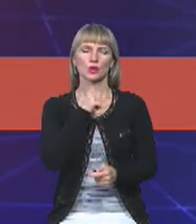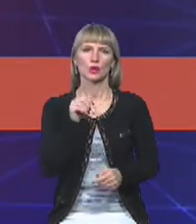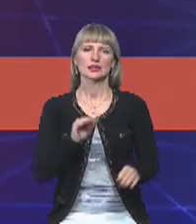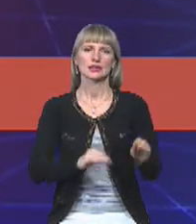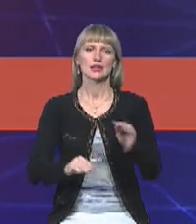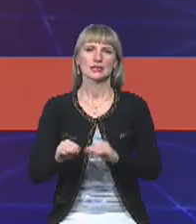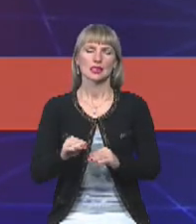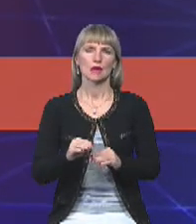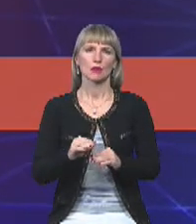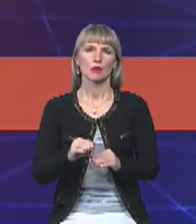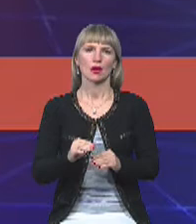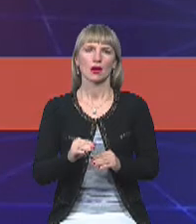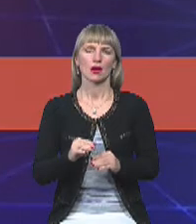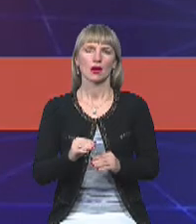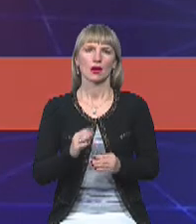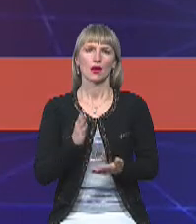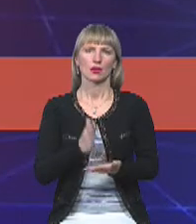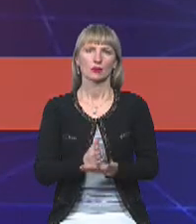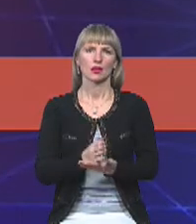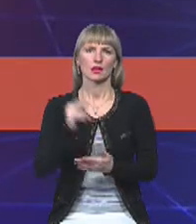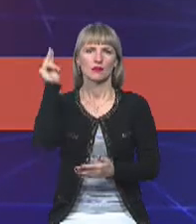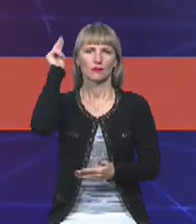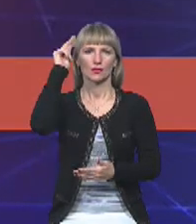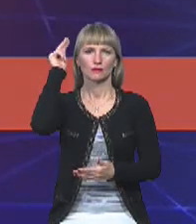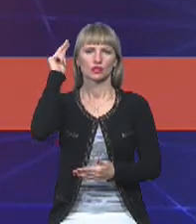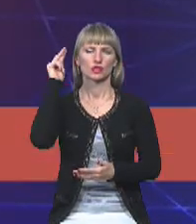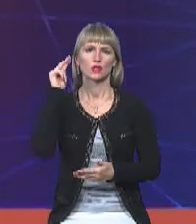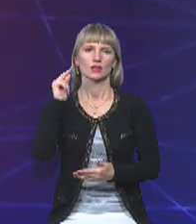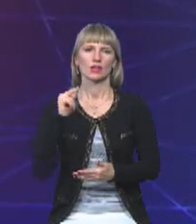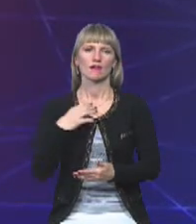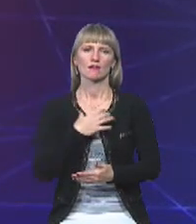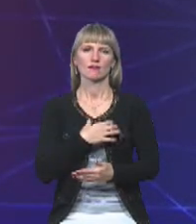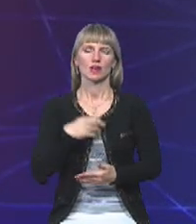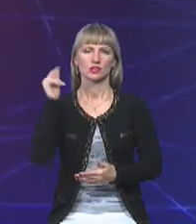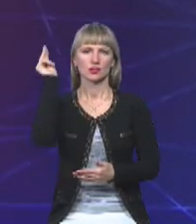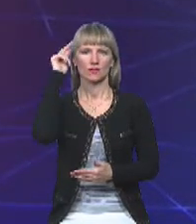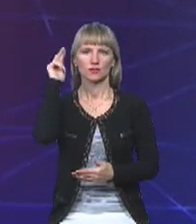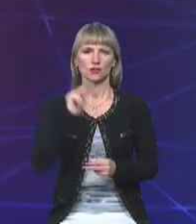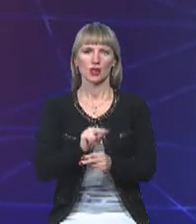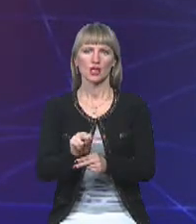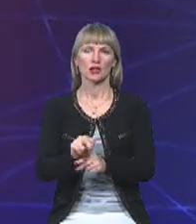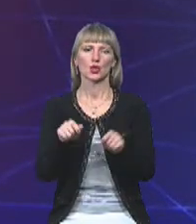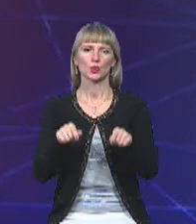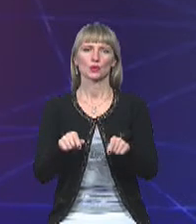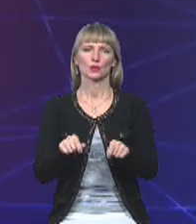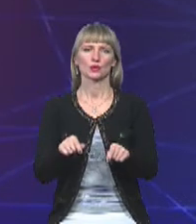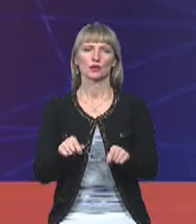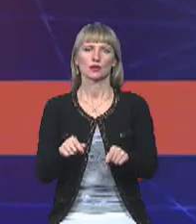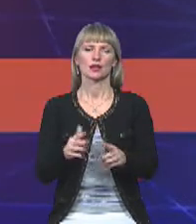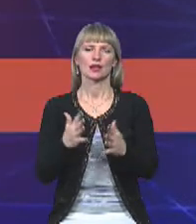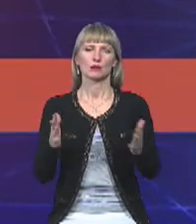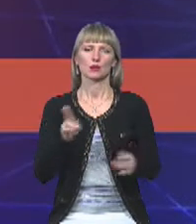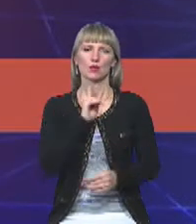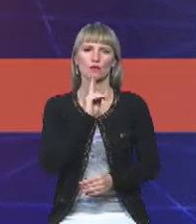Система передбачає вивчення, зрозуміло, основні предмети навчання, тут дається найбільш